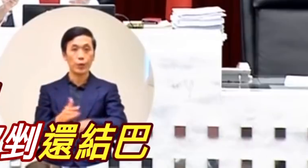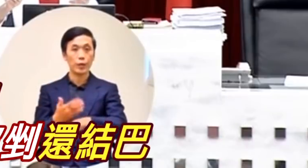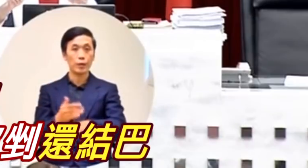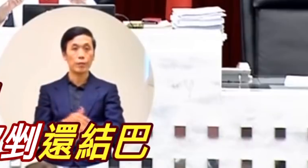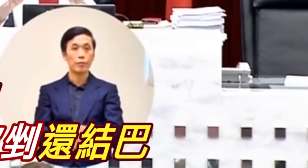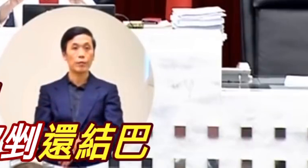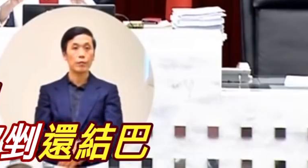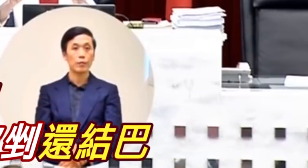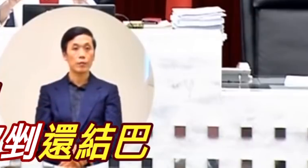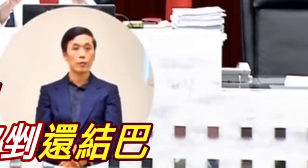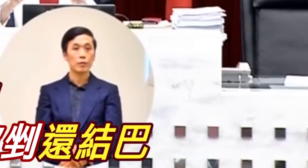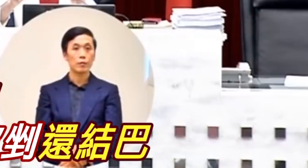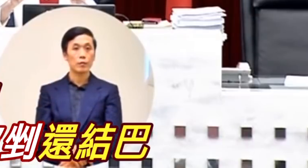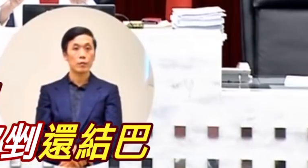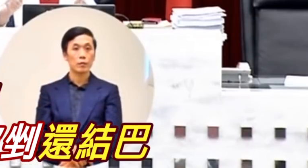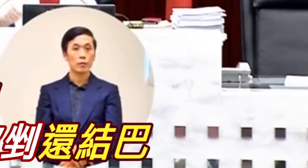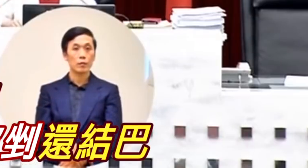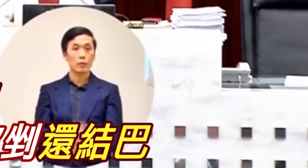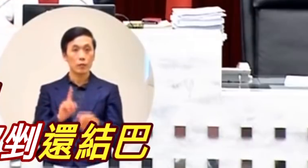也。